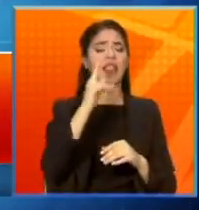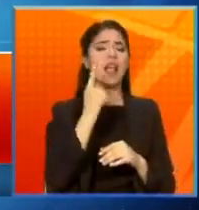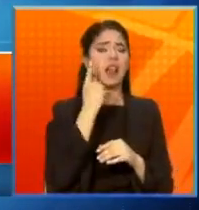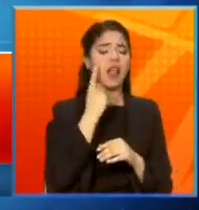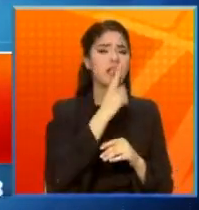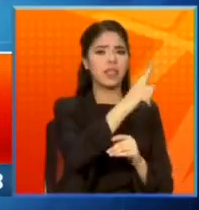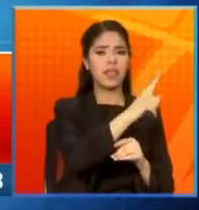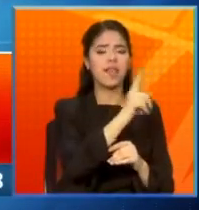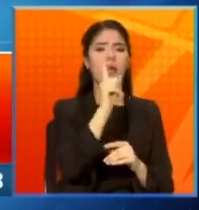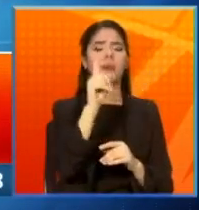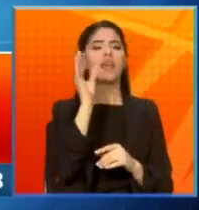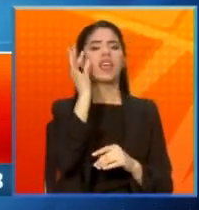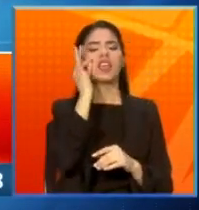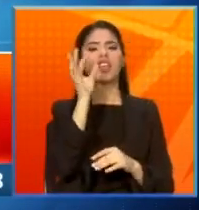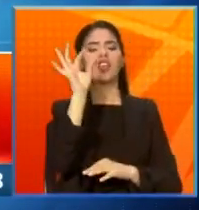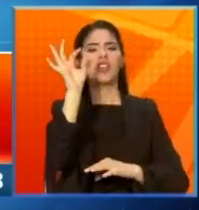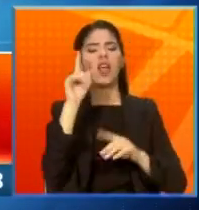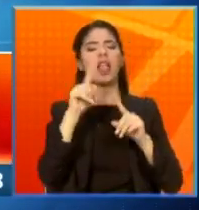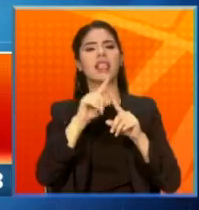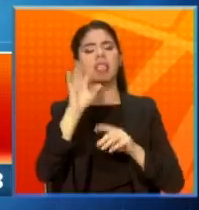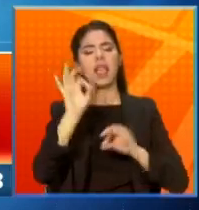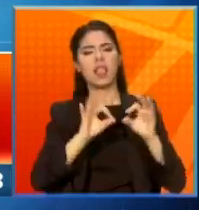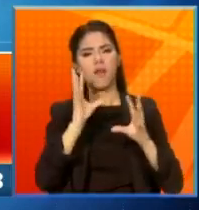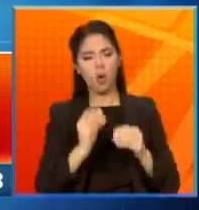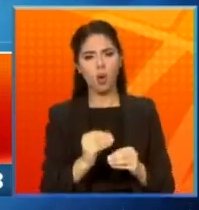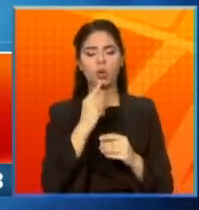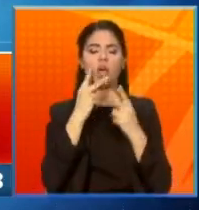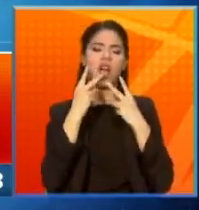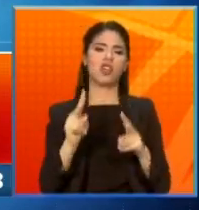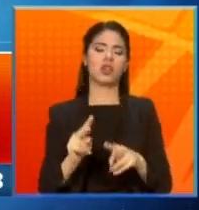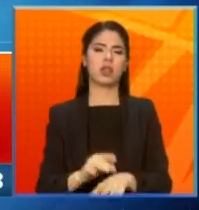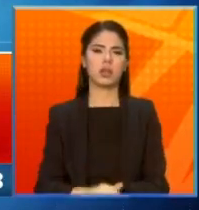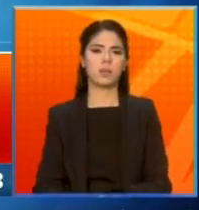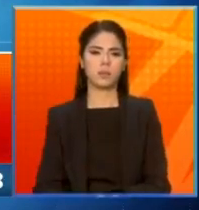bir kişinin tamamen tedavi edilebildiğini açıkladı.